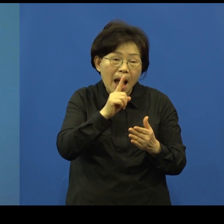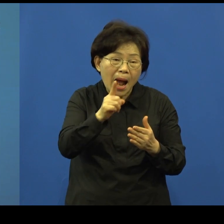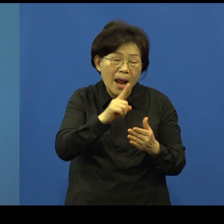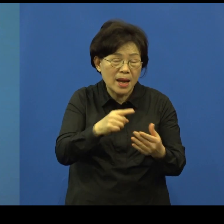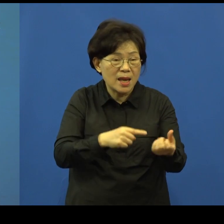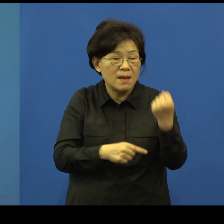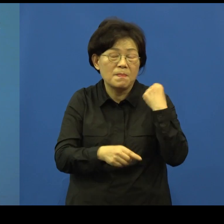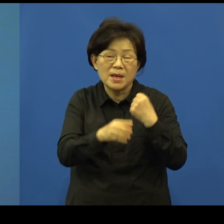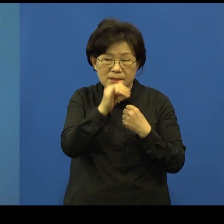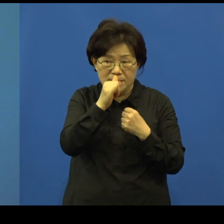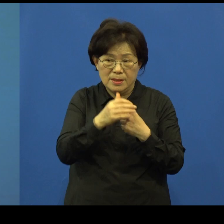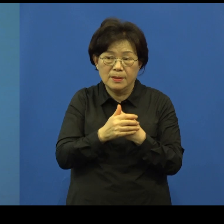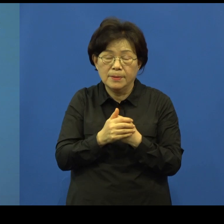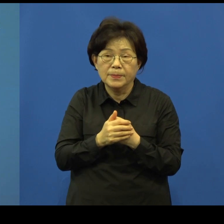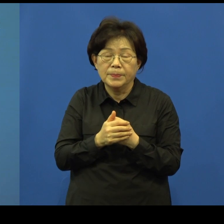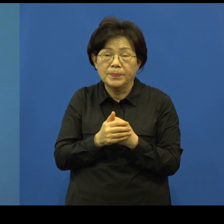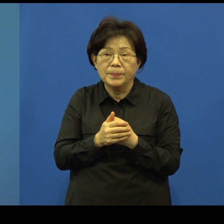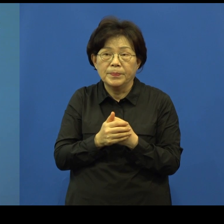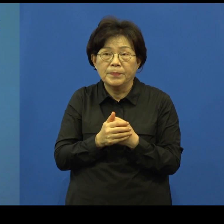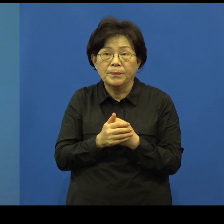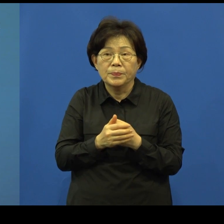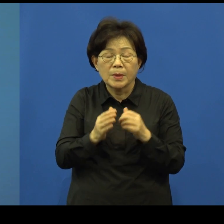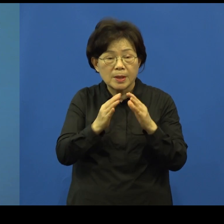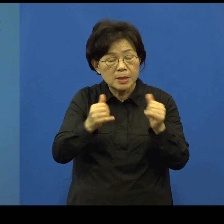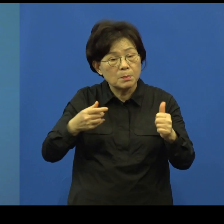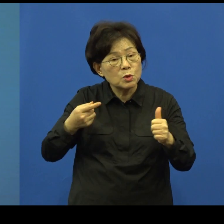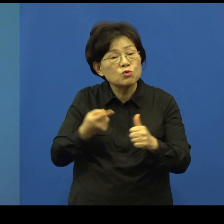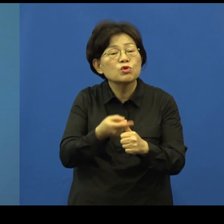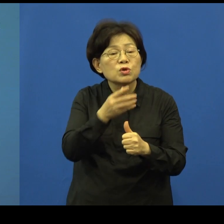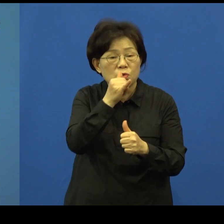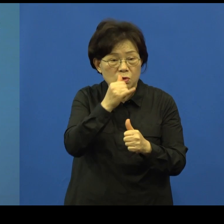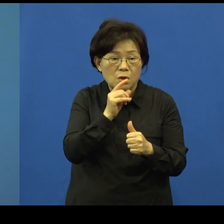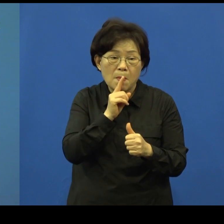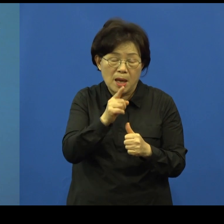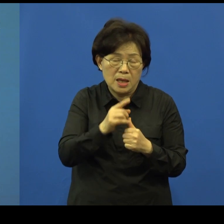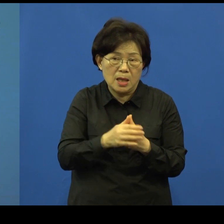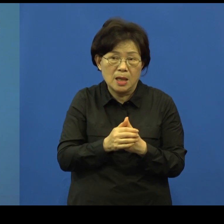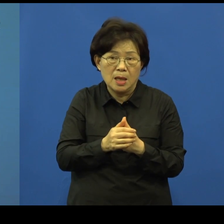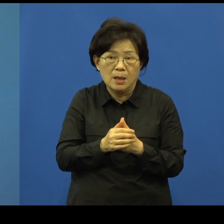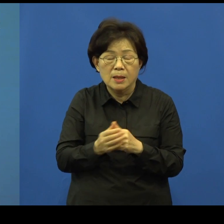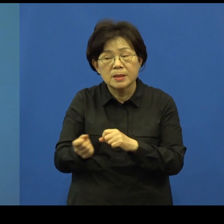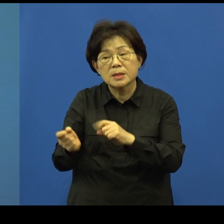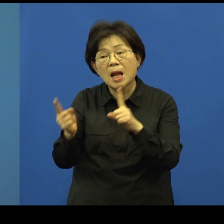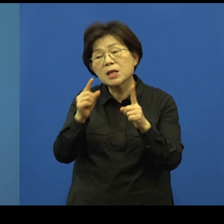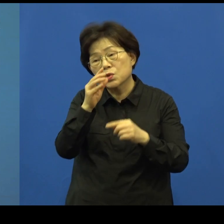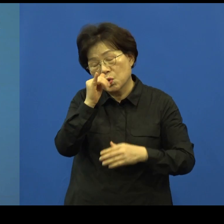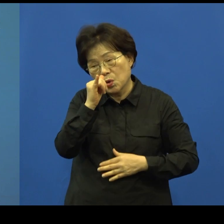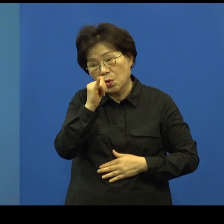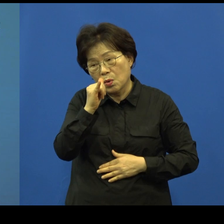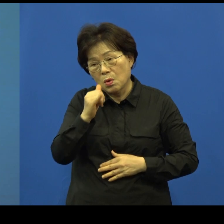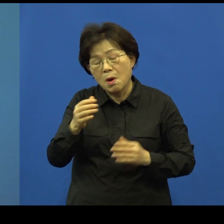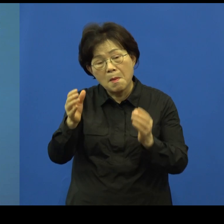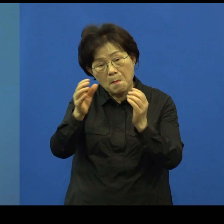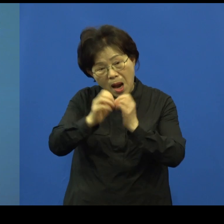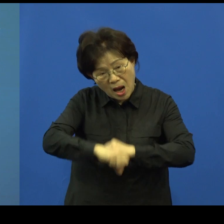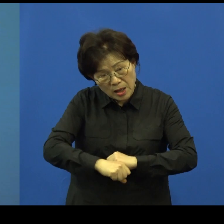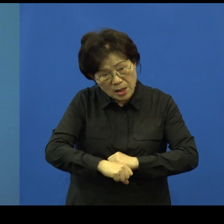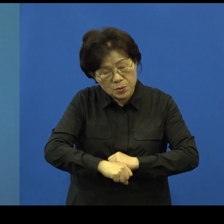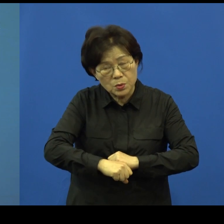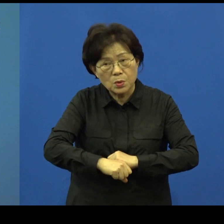이거 엄청난 거죠, 여러분. 사람을 죽일 수도 있어요. 살릴 수도 있어요. 망하게 할 수도